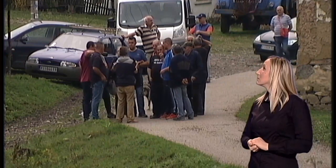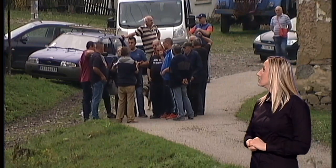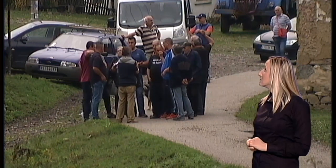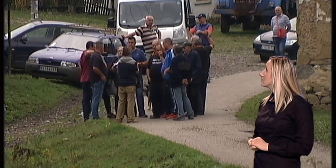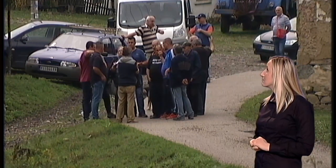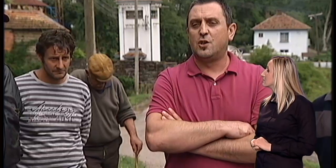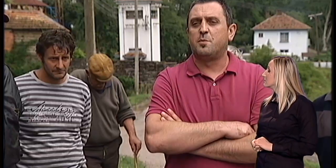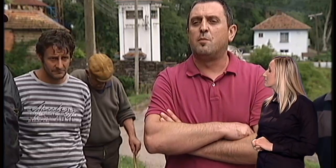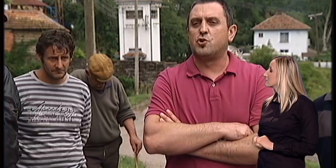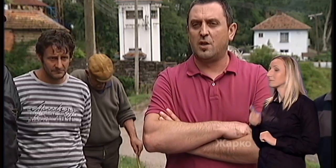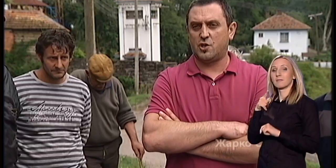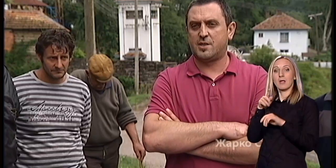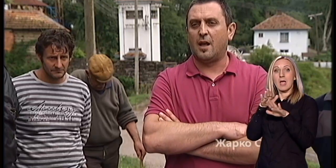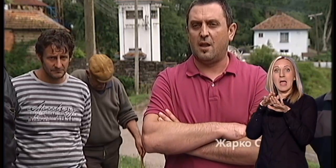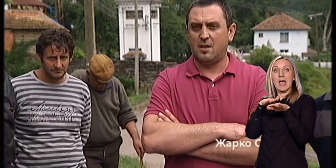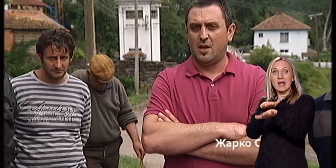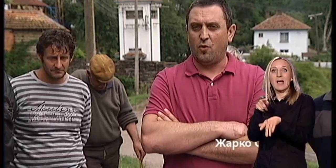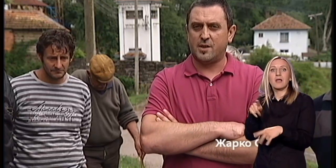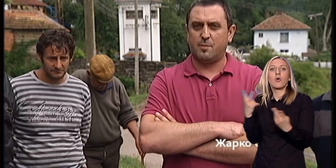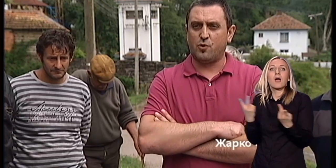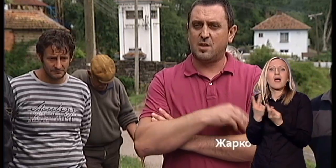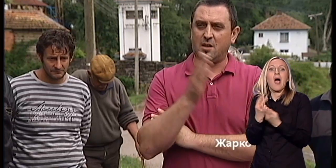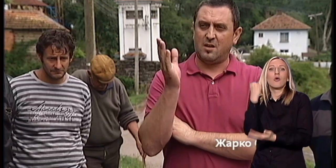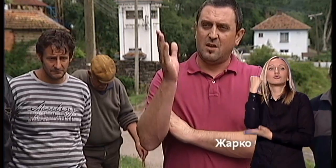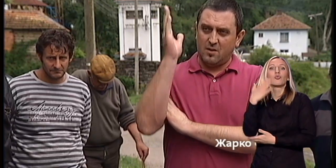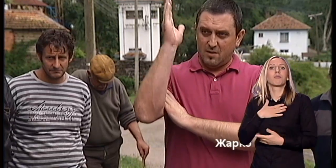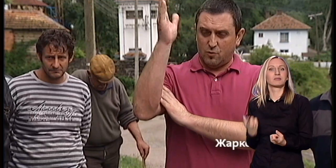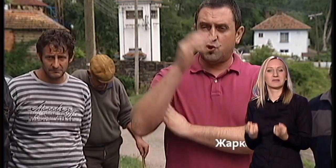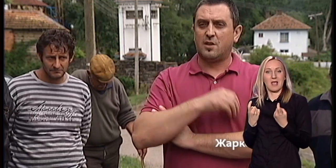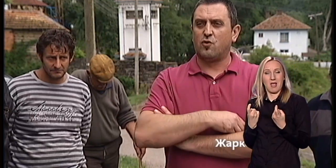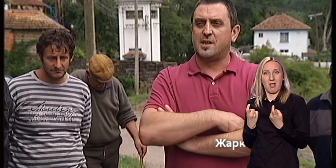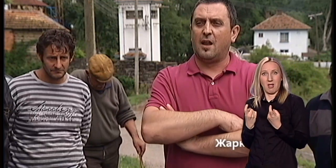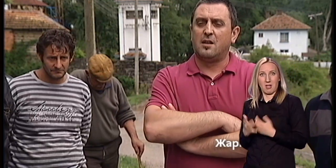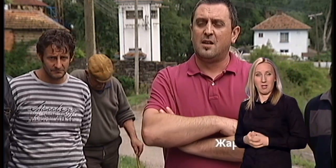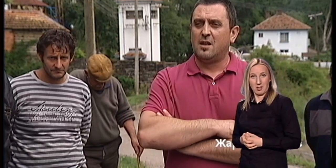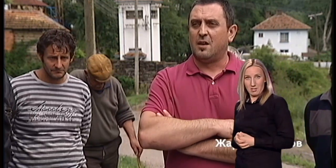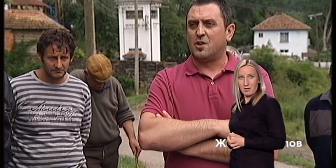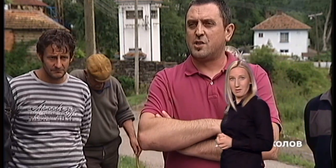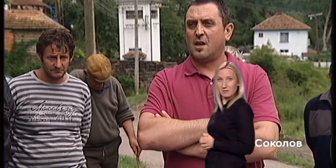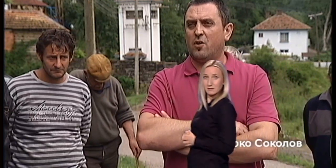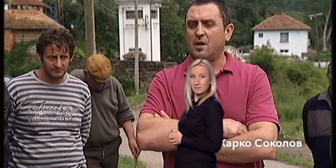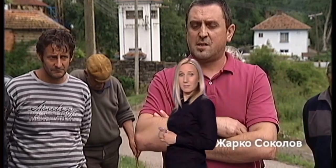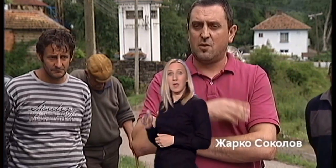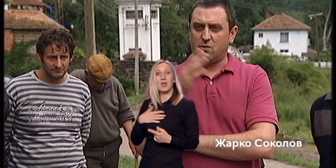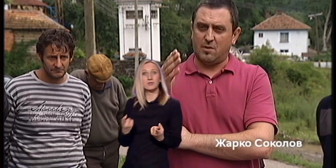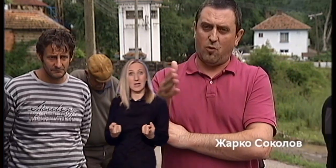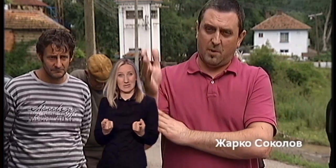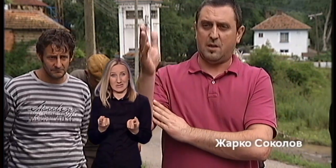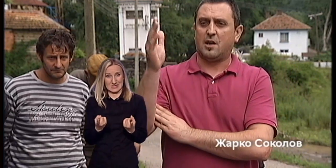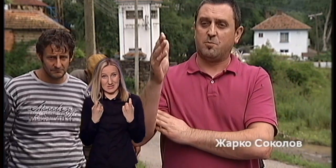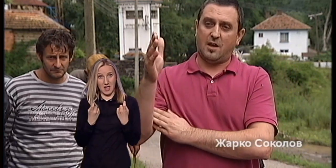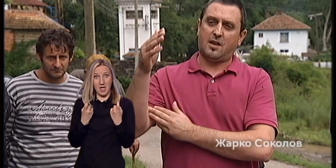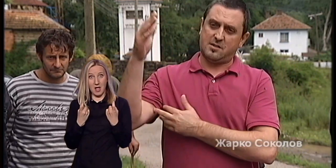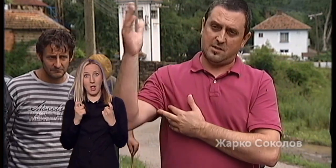Ova reka je kičmena možina našeg sela. Ona se prostire duž čitavog sela. Naše selo je naseljeno na